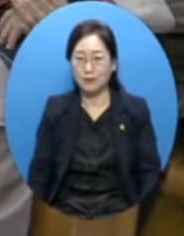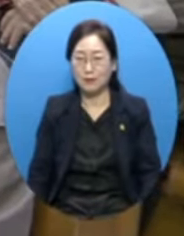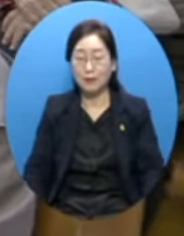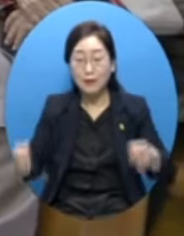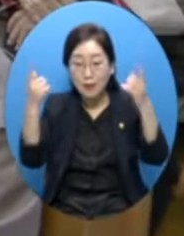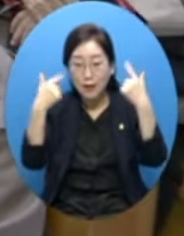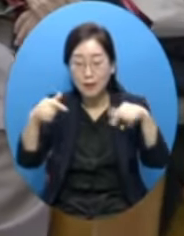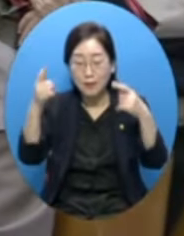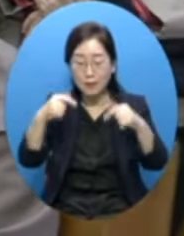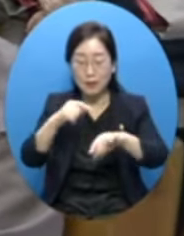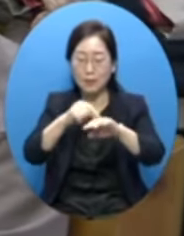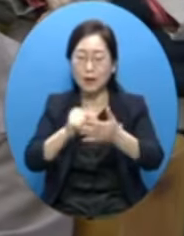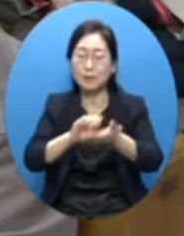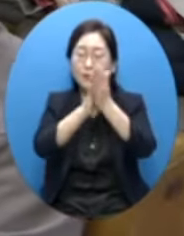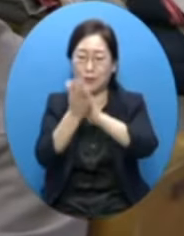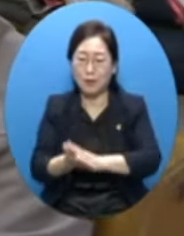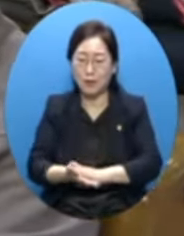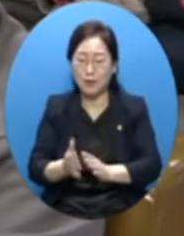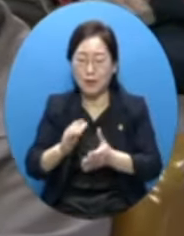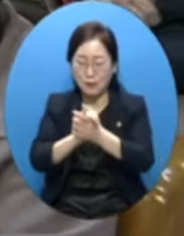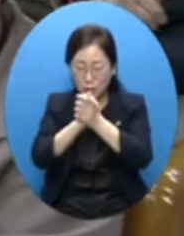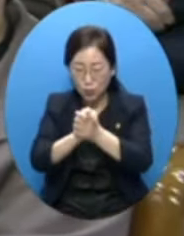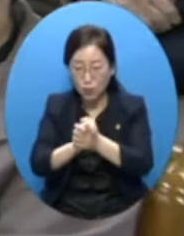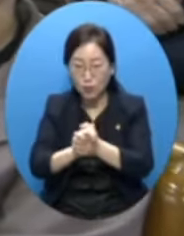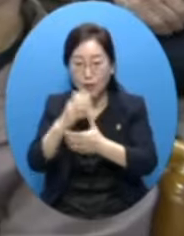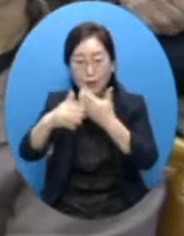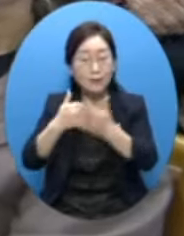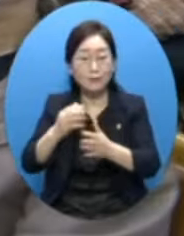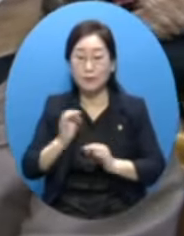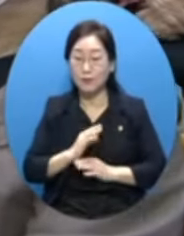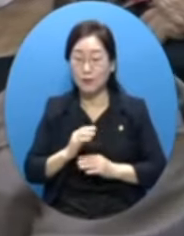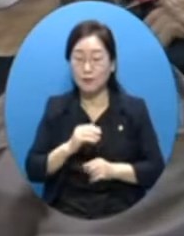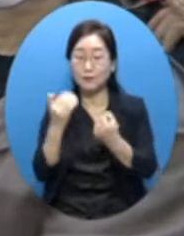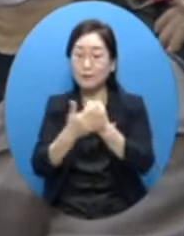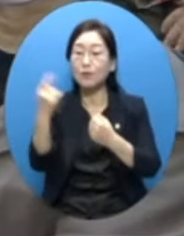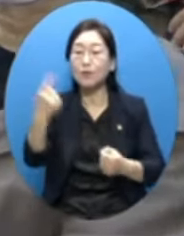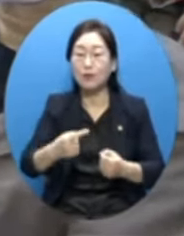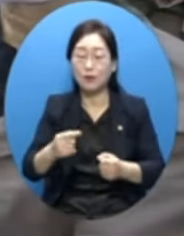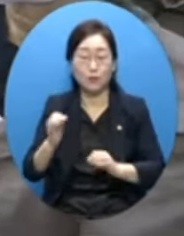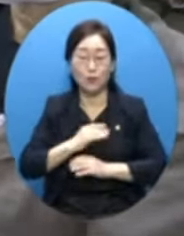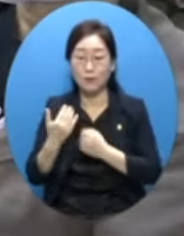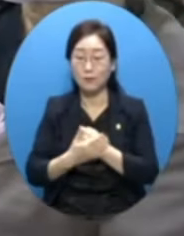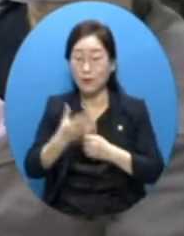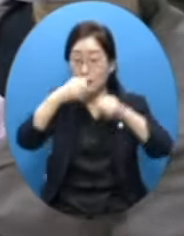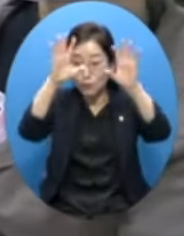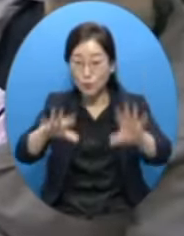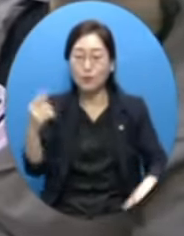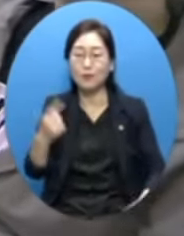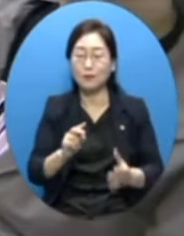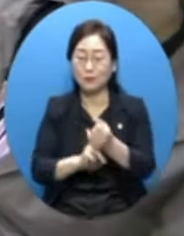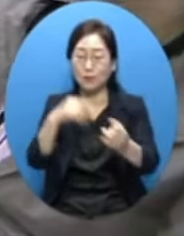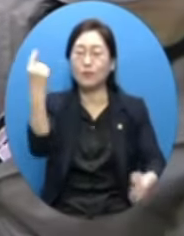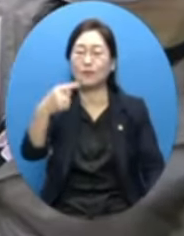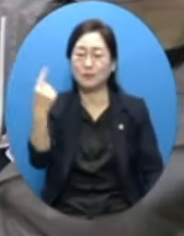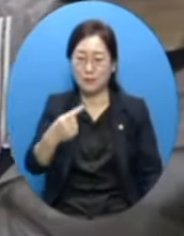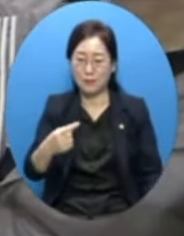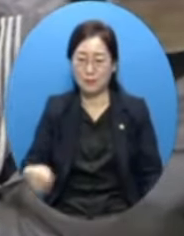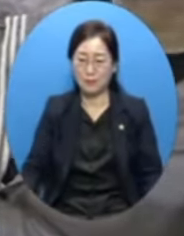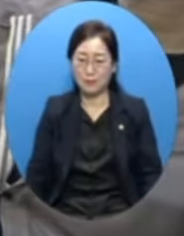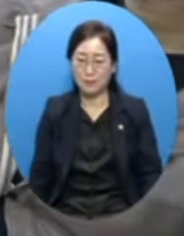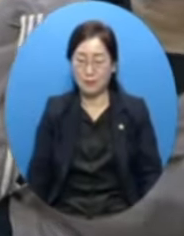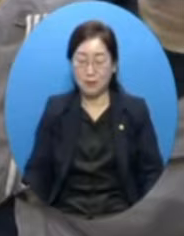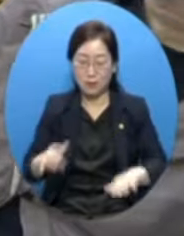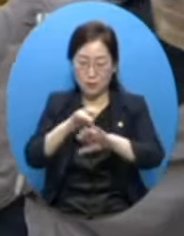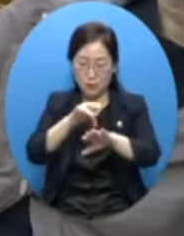날마다 심령의 변화를 받아 주 앞에 엎드려 기도할 때 하나님 놀라운 은혜가 임합니다. 놀라운 은혜가 임하고 축복이 임하고 기적이 임하게 되는 것입니다.